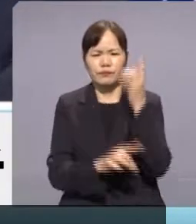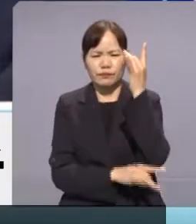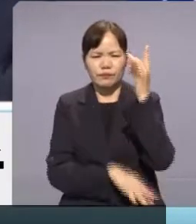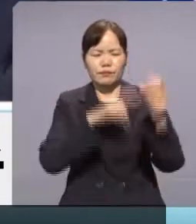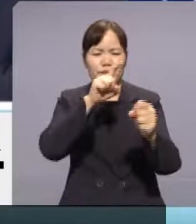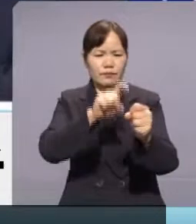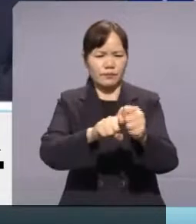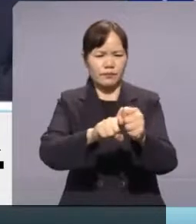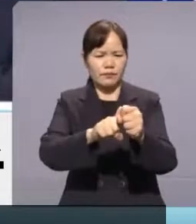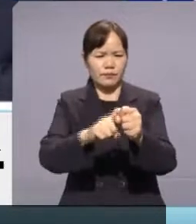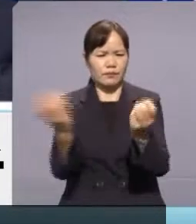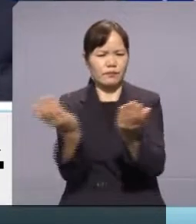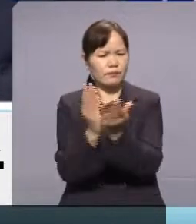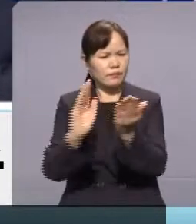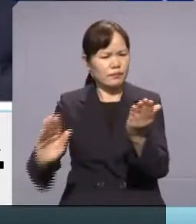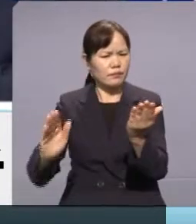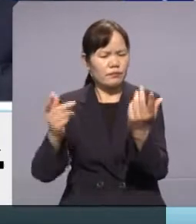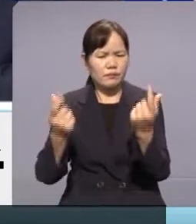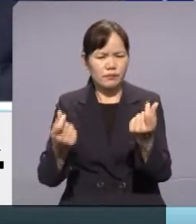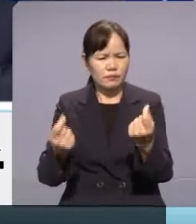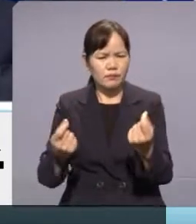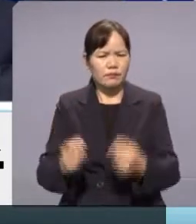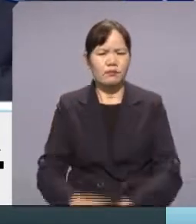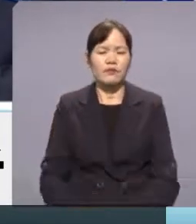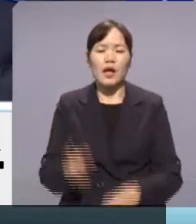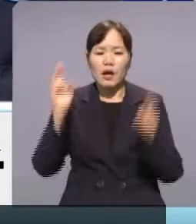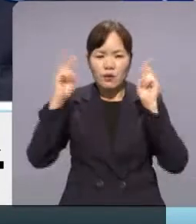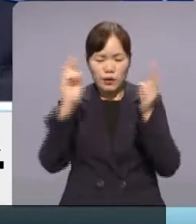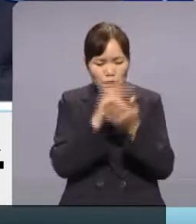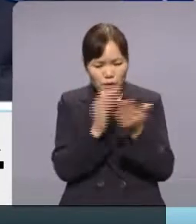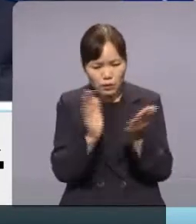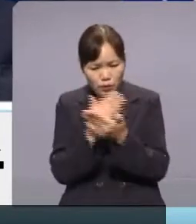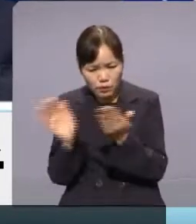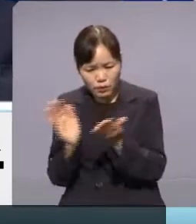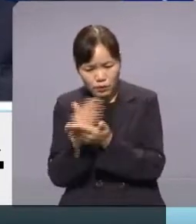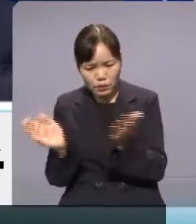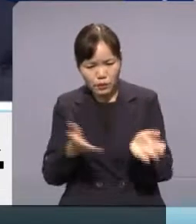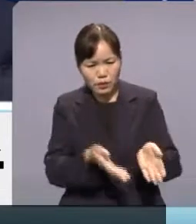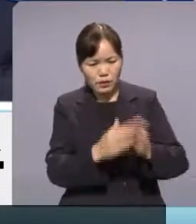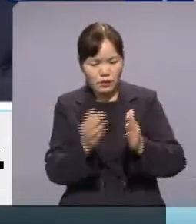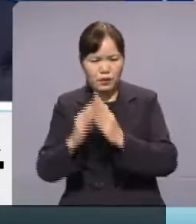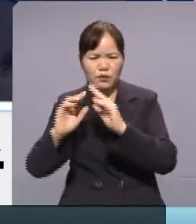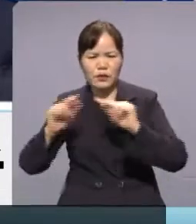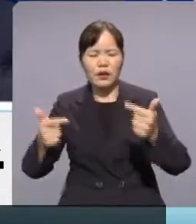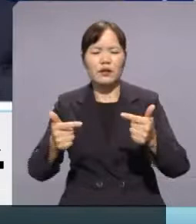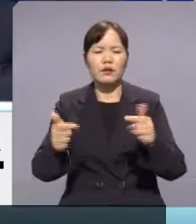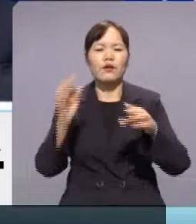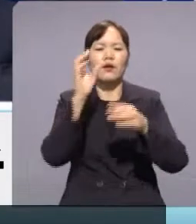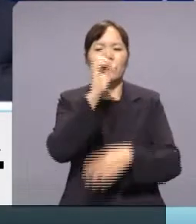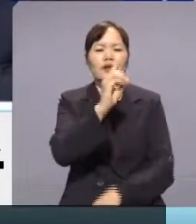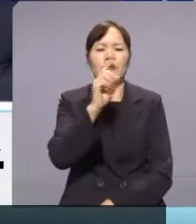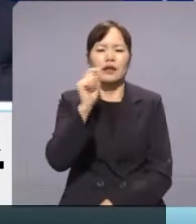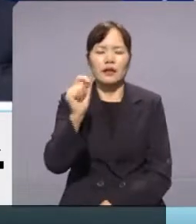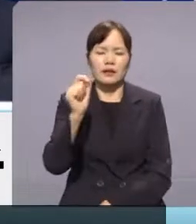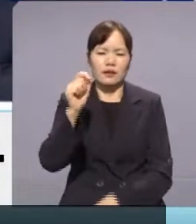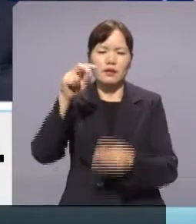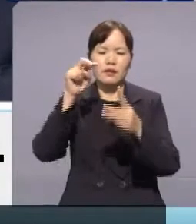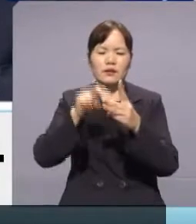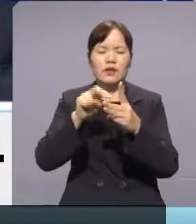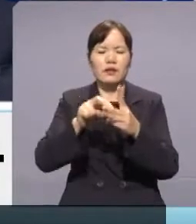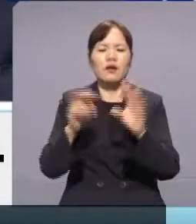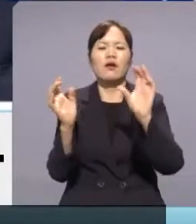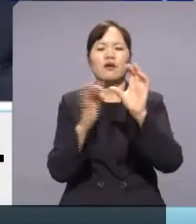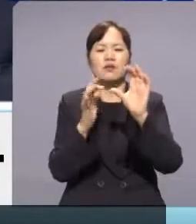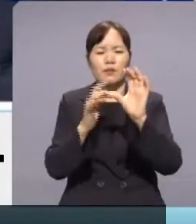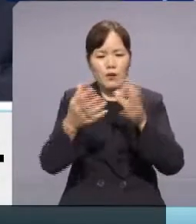좀 어긋나는 거 아닌가? 기업 쪼개기에 집중할 게 아니라. 사실은 데이터 센터라든지 아니면 서버를 갖다가